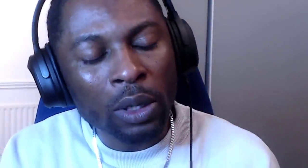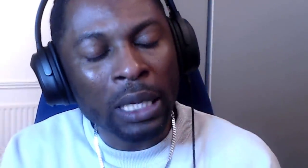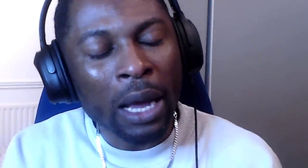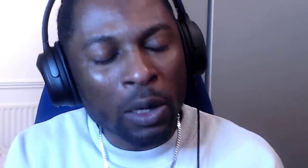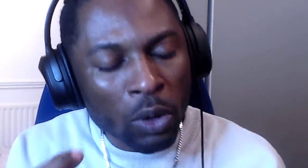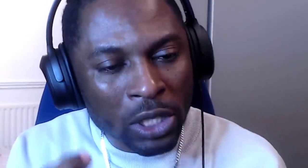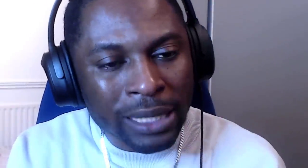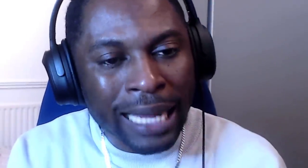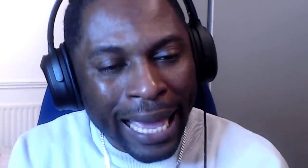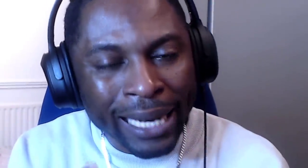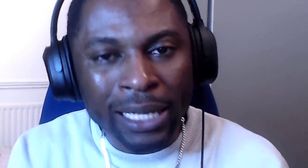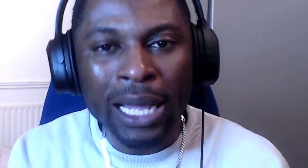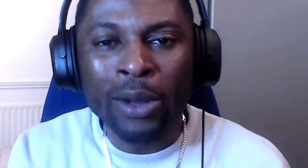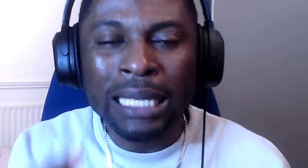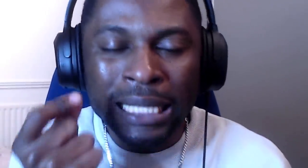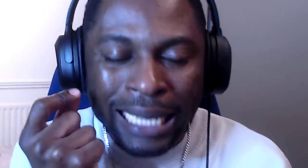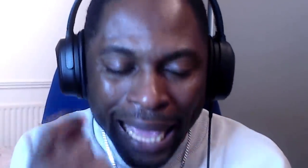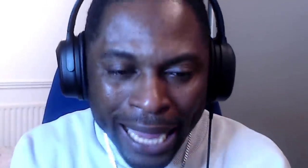water